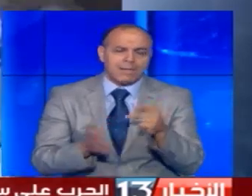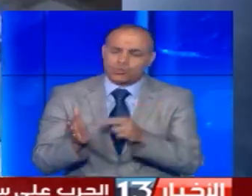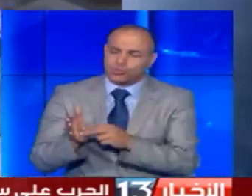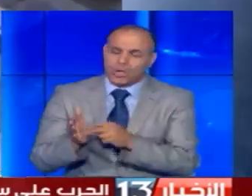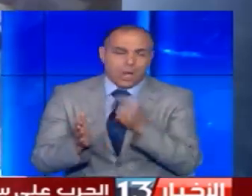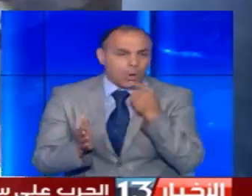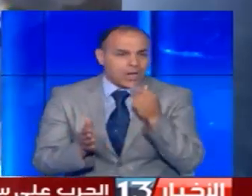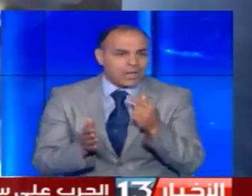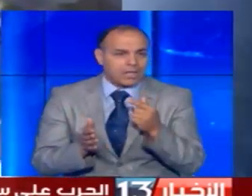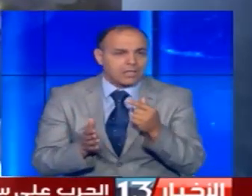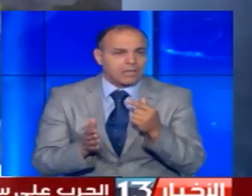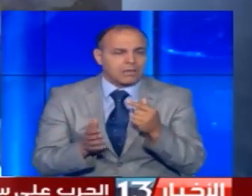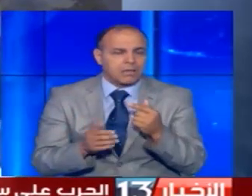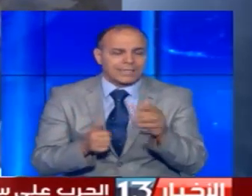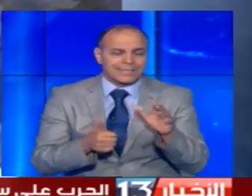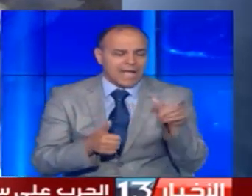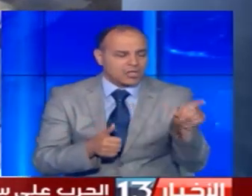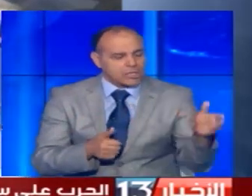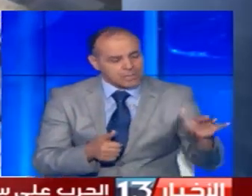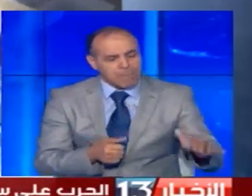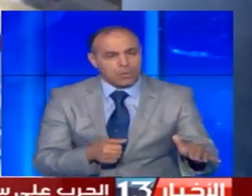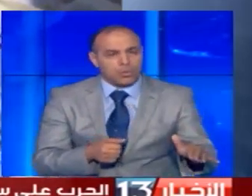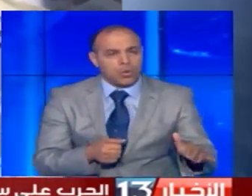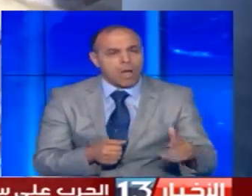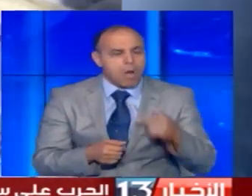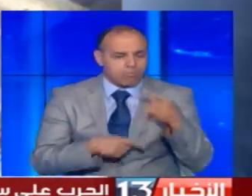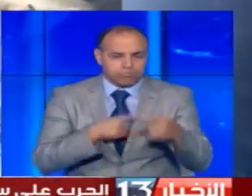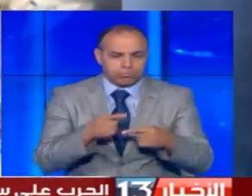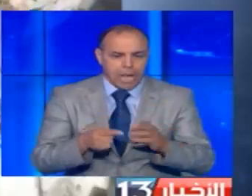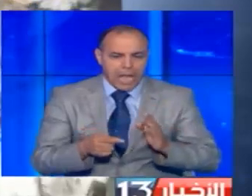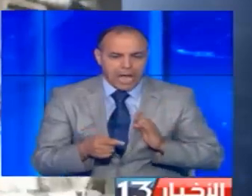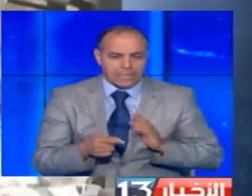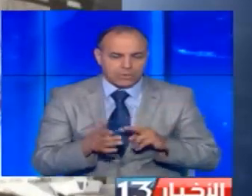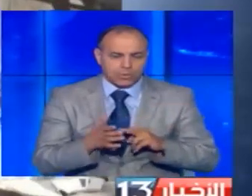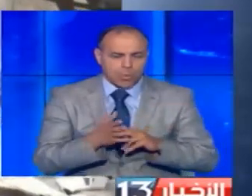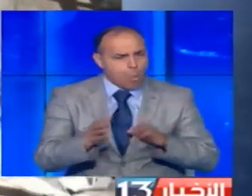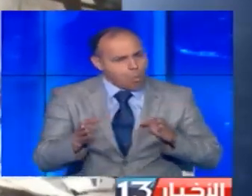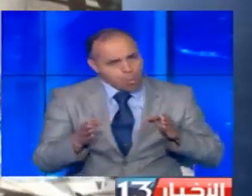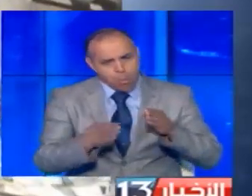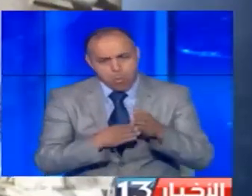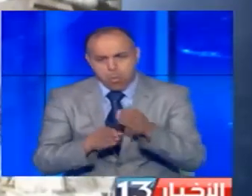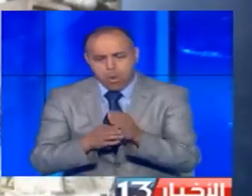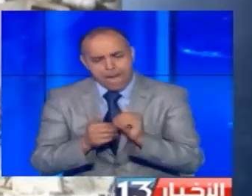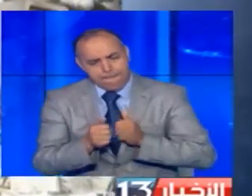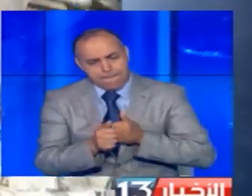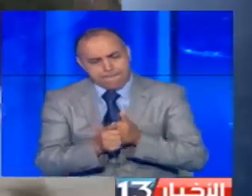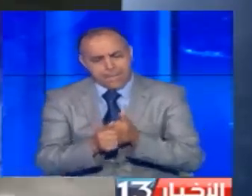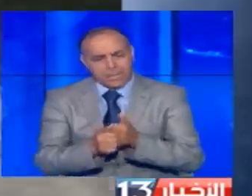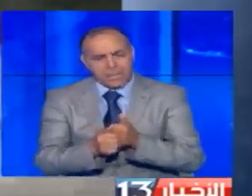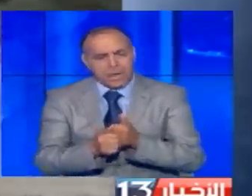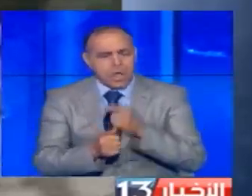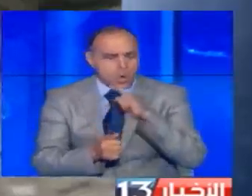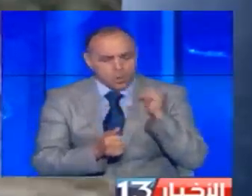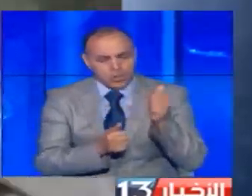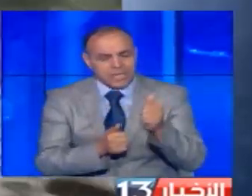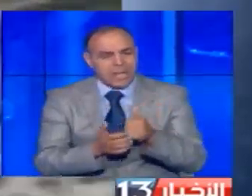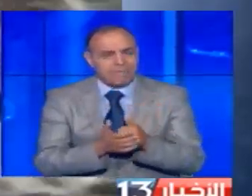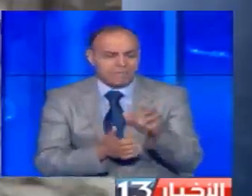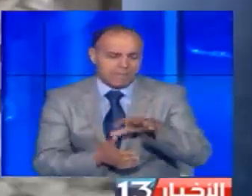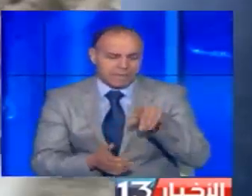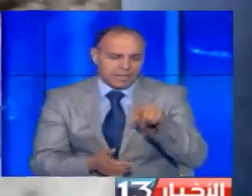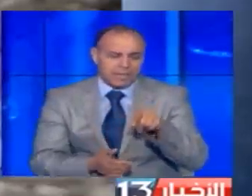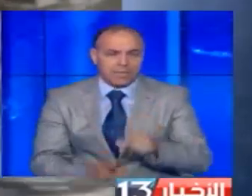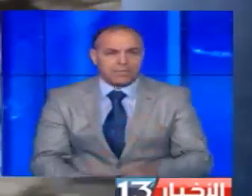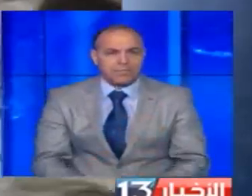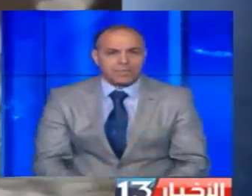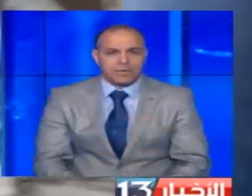اودى بحياه سته اشخاص على الاقل فيما يواصل الجيش السوري هجومه المدعومه من روسيا في المنطقه